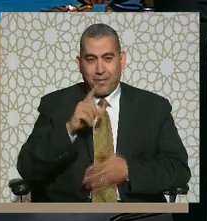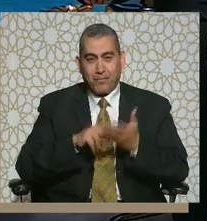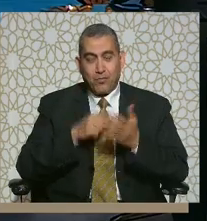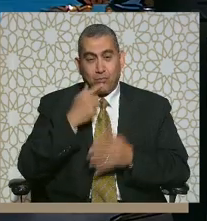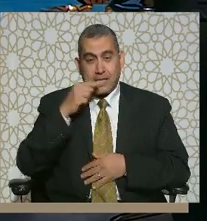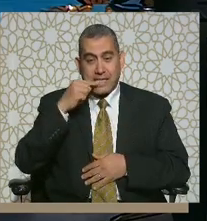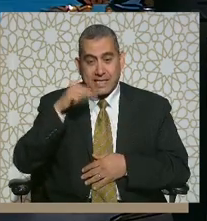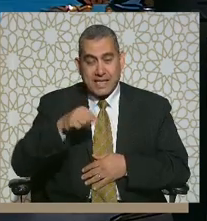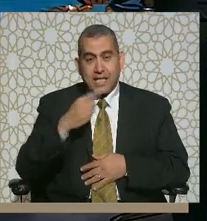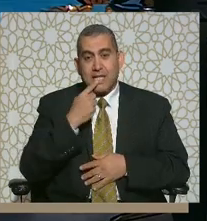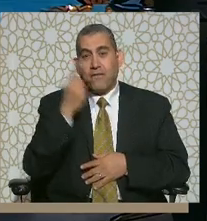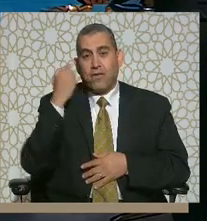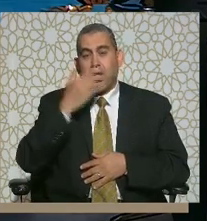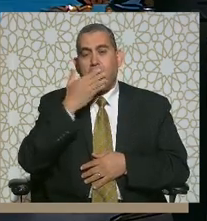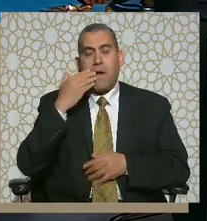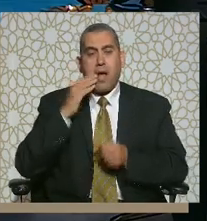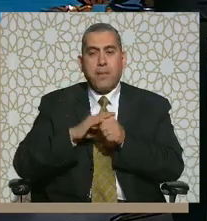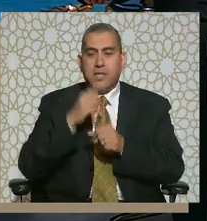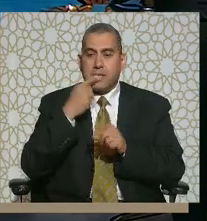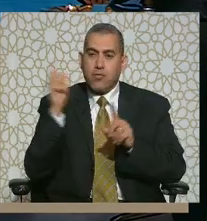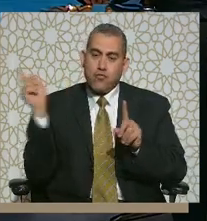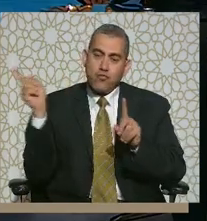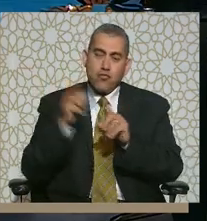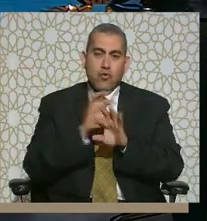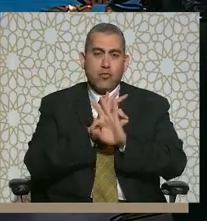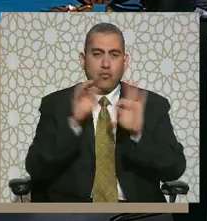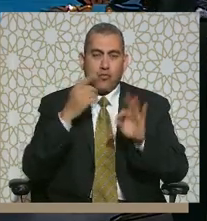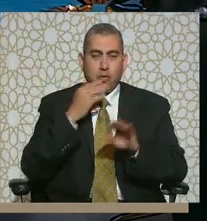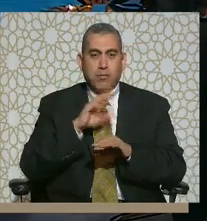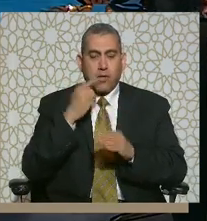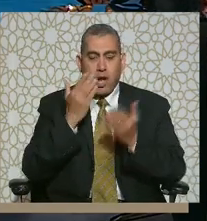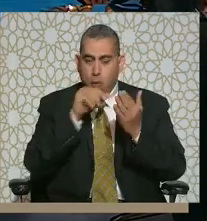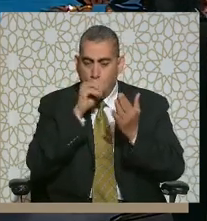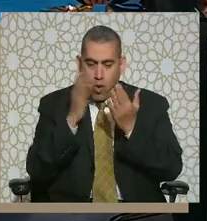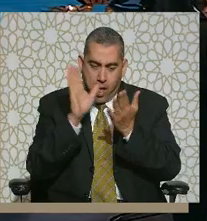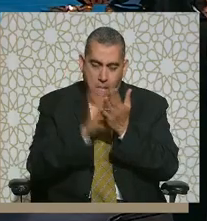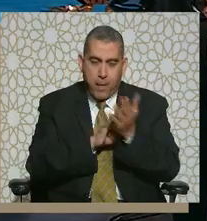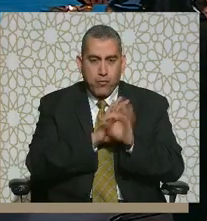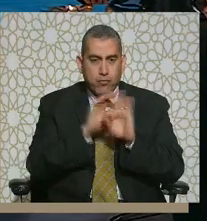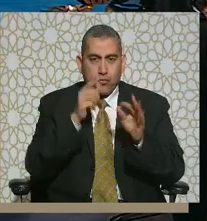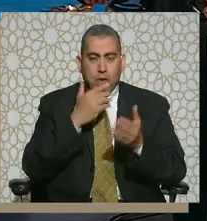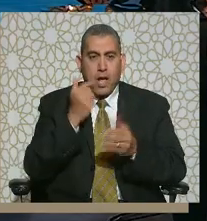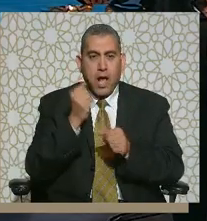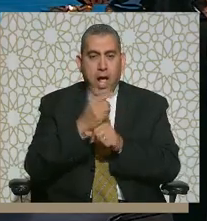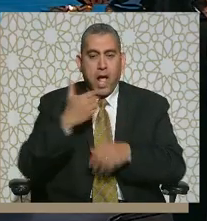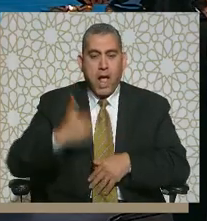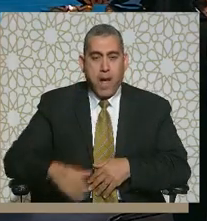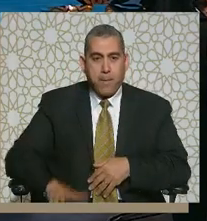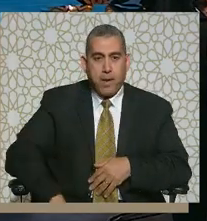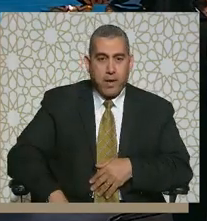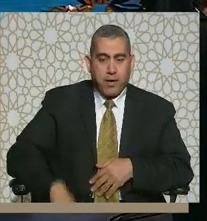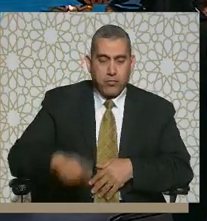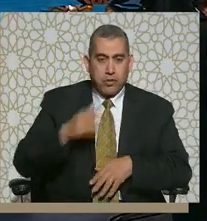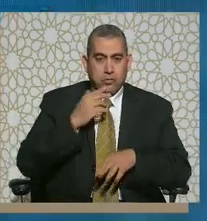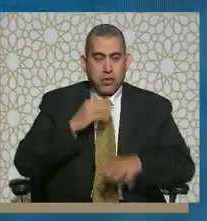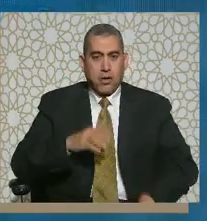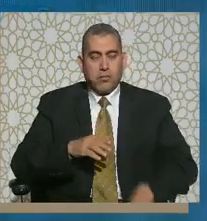زي السنه دي انا صمت رمضان كله وصليت وختمت القران الحمد لله، وبعدين عملت عمليه في رجلي قدم